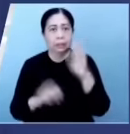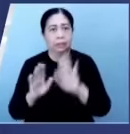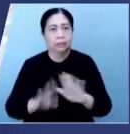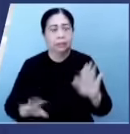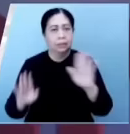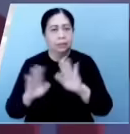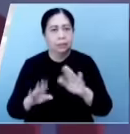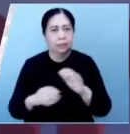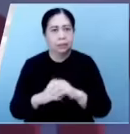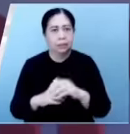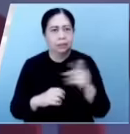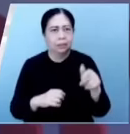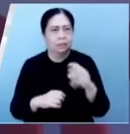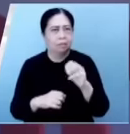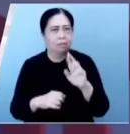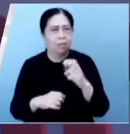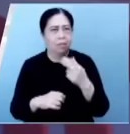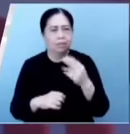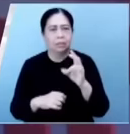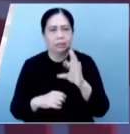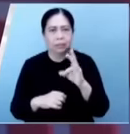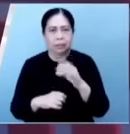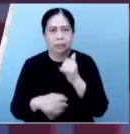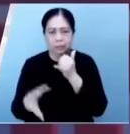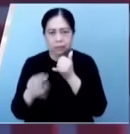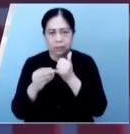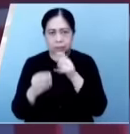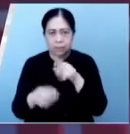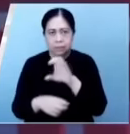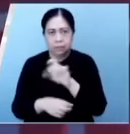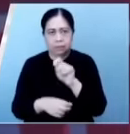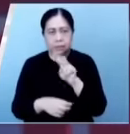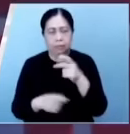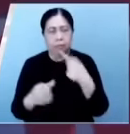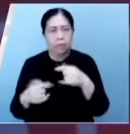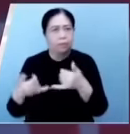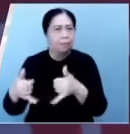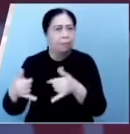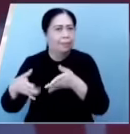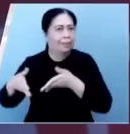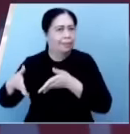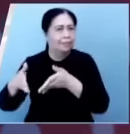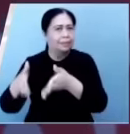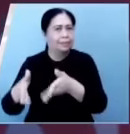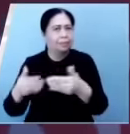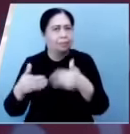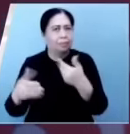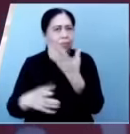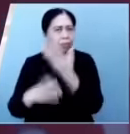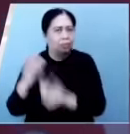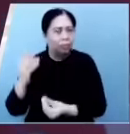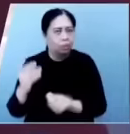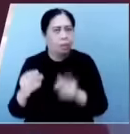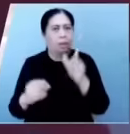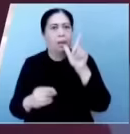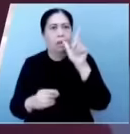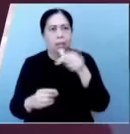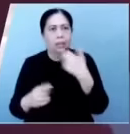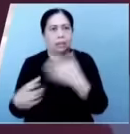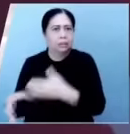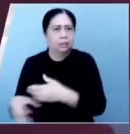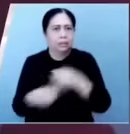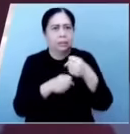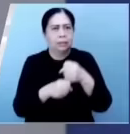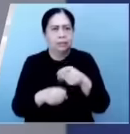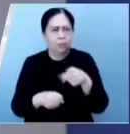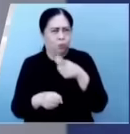ng Marso. Nakuha ng panang CCTV ang bata habang naglalaro sa gilid ng kalsada bago mawala hanggang bitbitin siya ng isang hindi